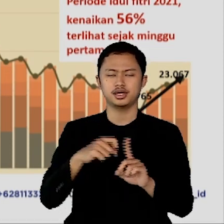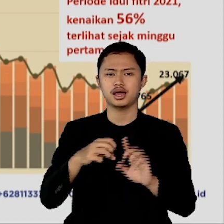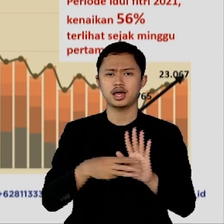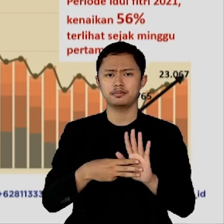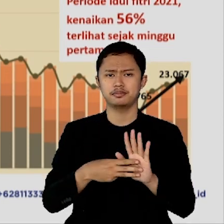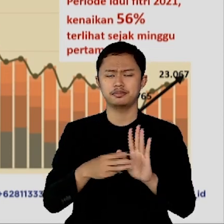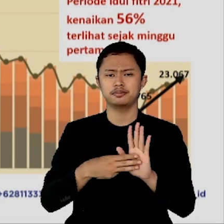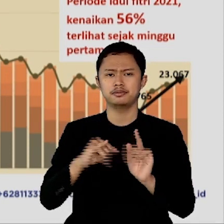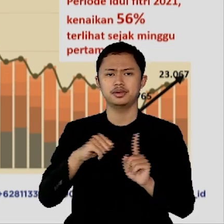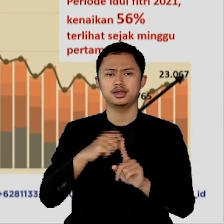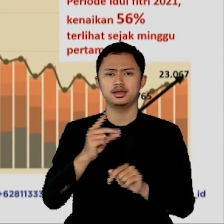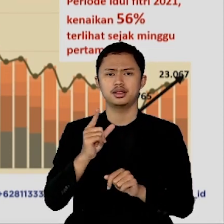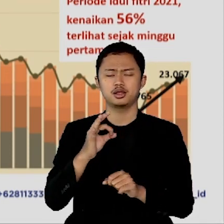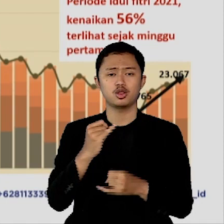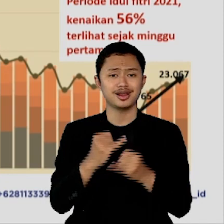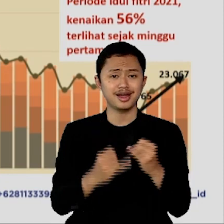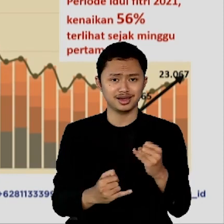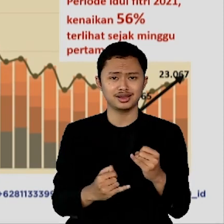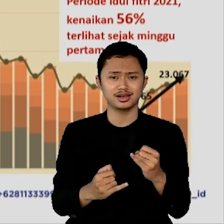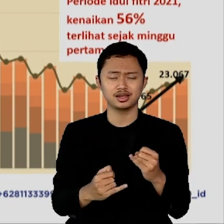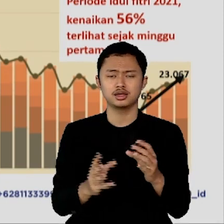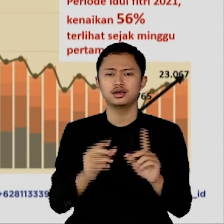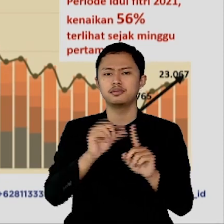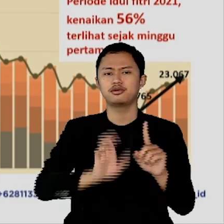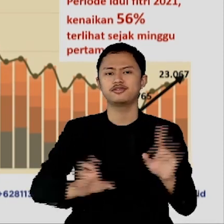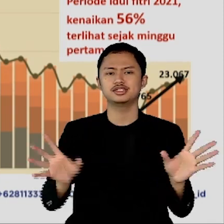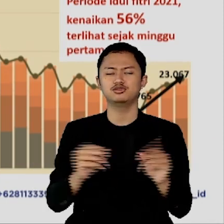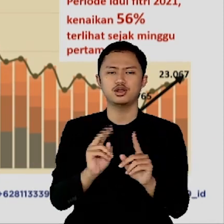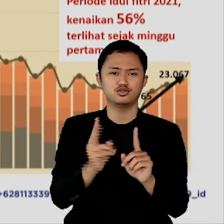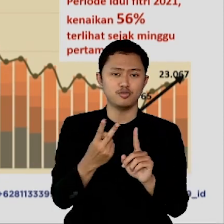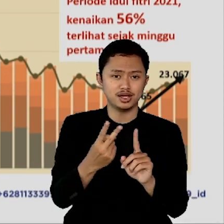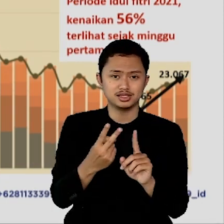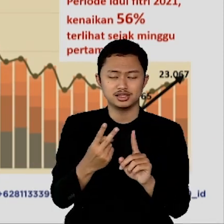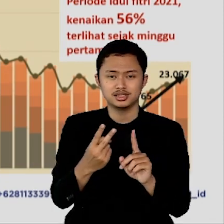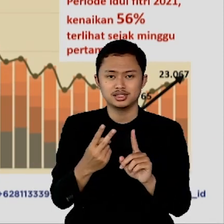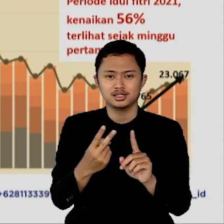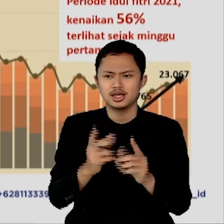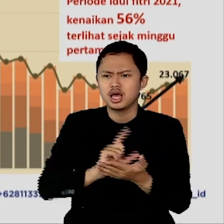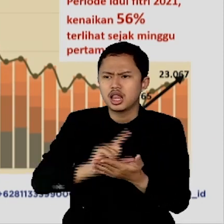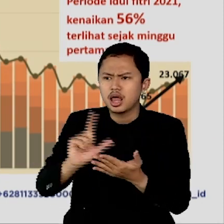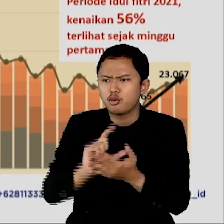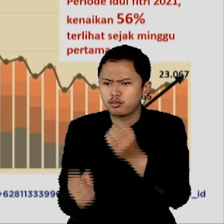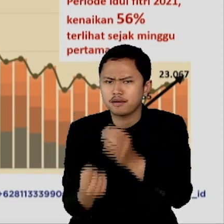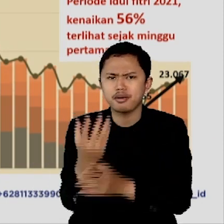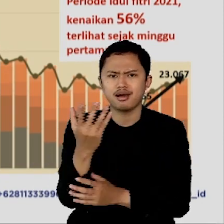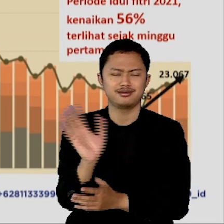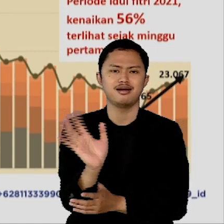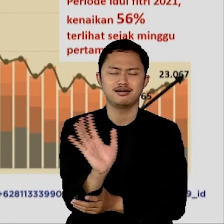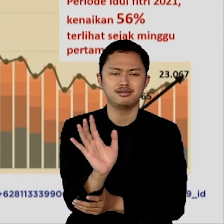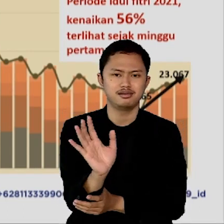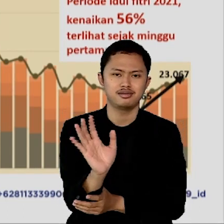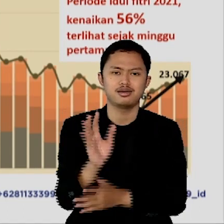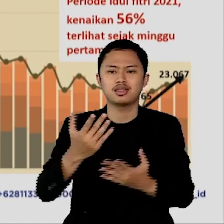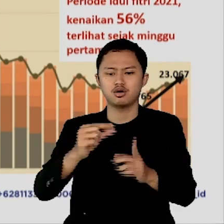PPKI micro terakhir terdapat 12 provinsi yang tidak mengalami perkembangan laporan pelaksanaan